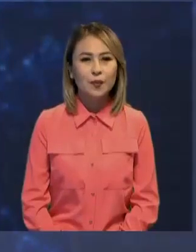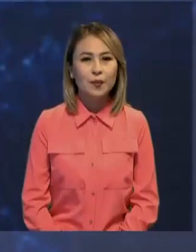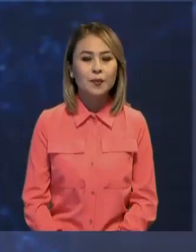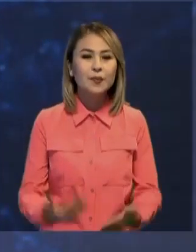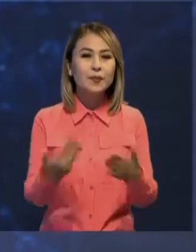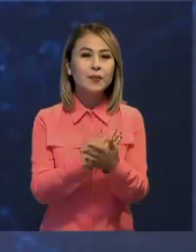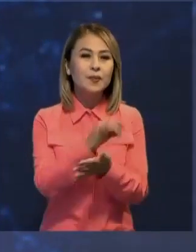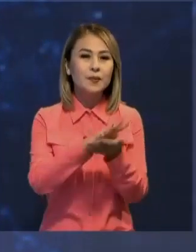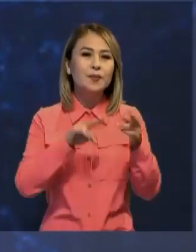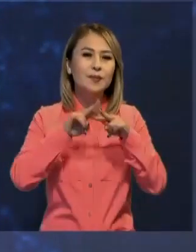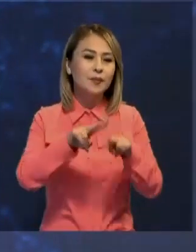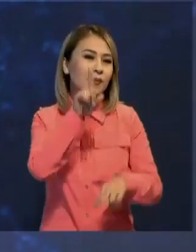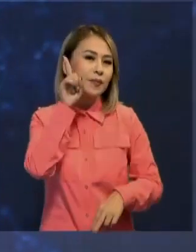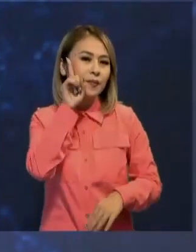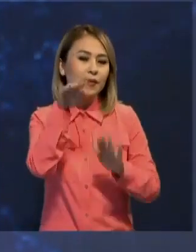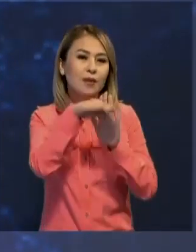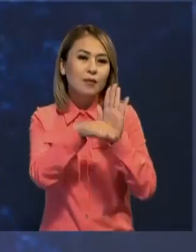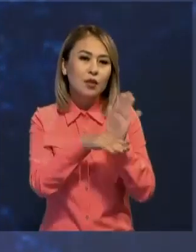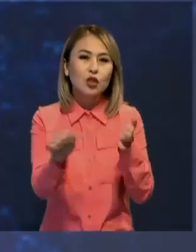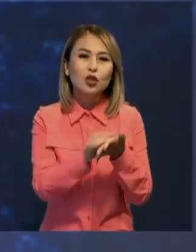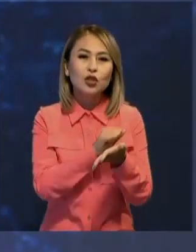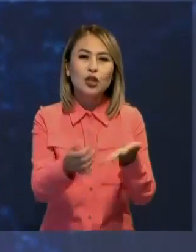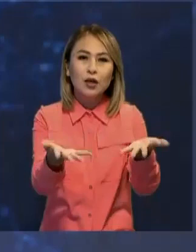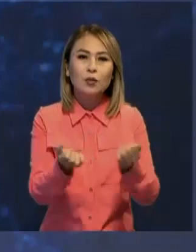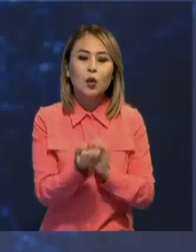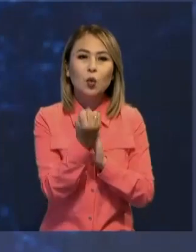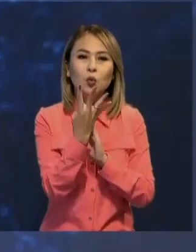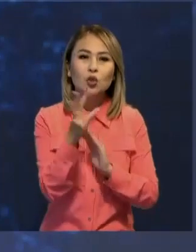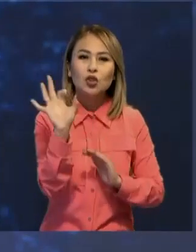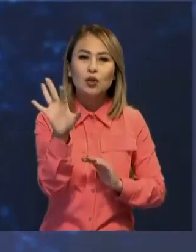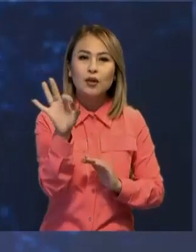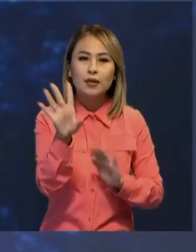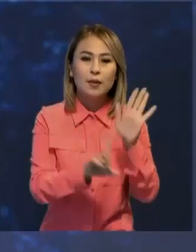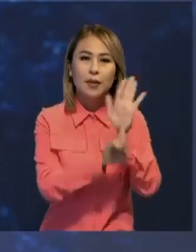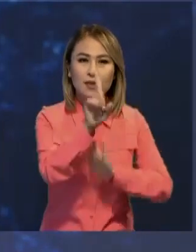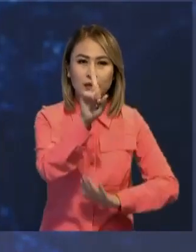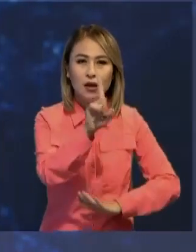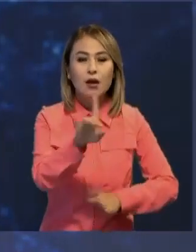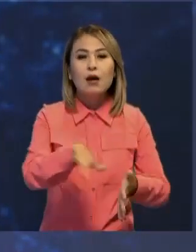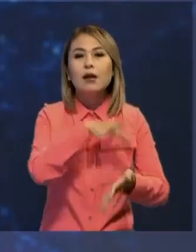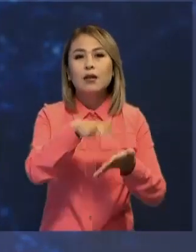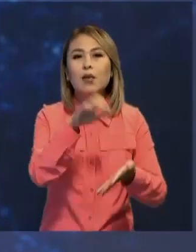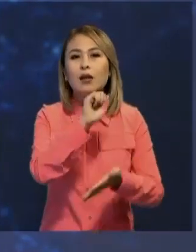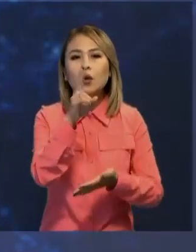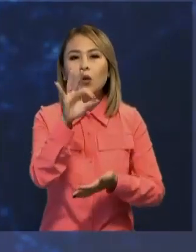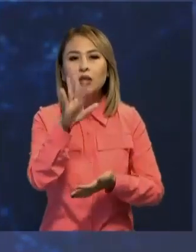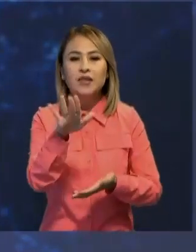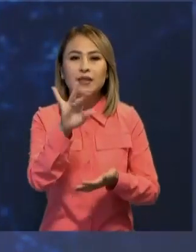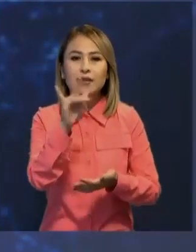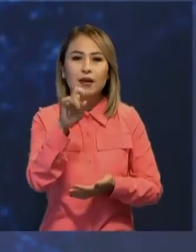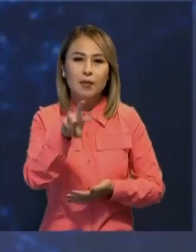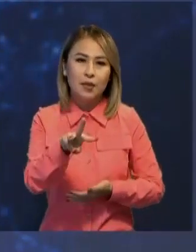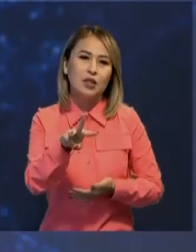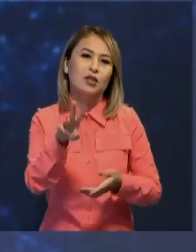Хабарым жалғастырамыз. Елорда жастары бағдарламасына құжат қабылдау 14-ші қазанда басталады. Қала әкімі Алтай